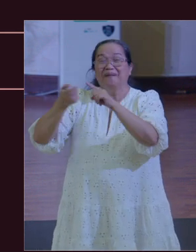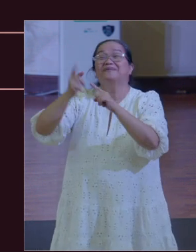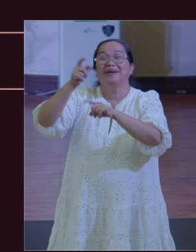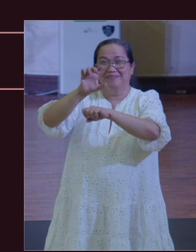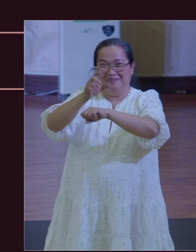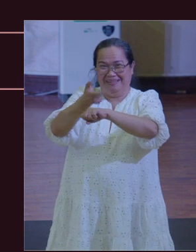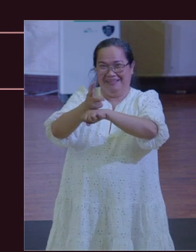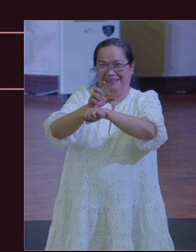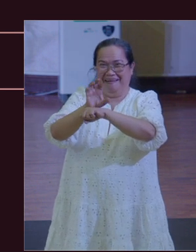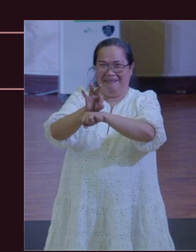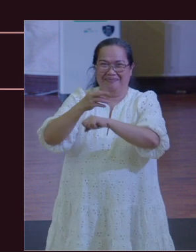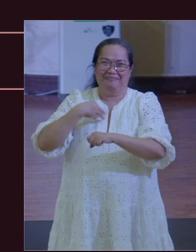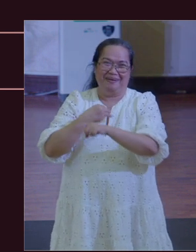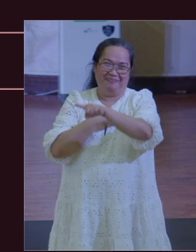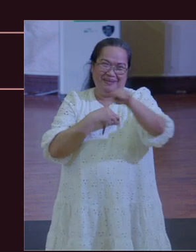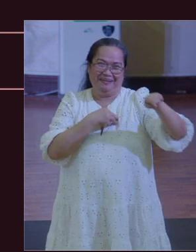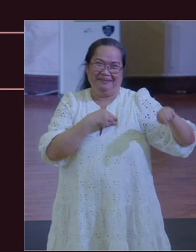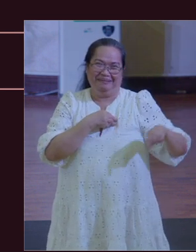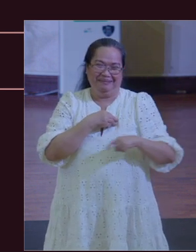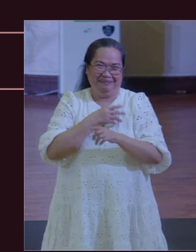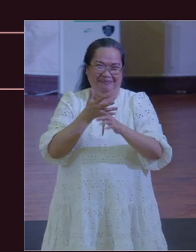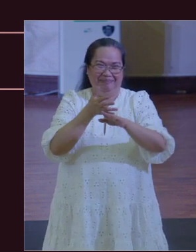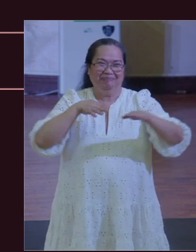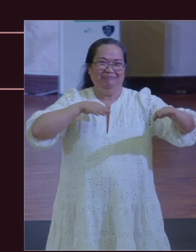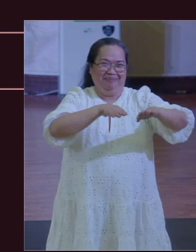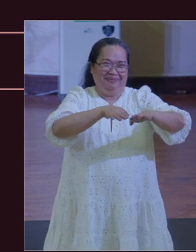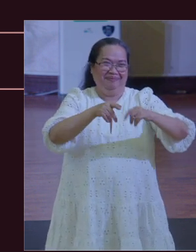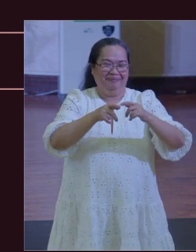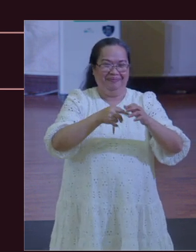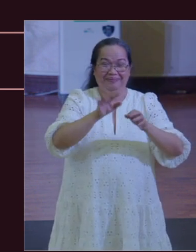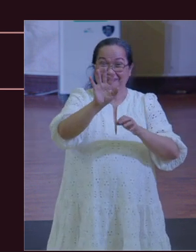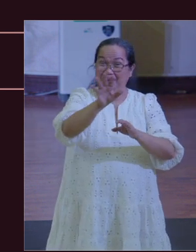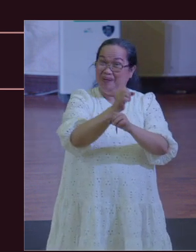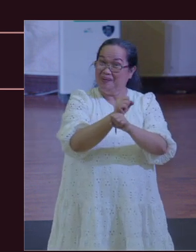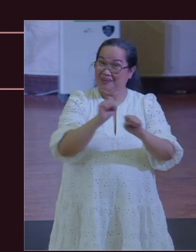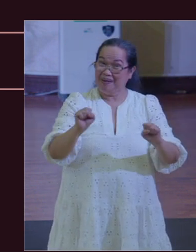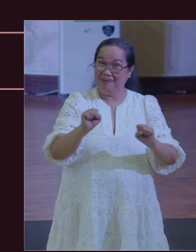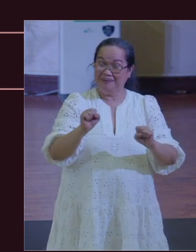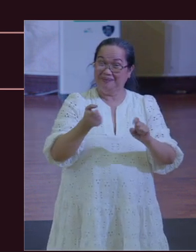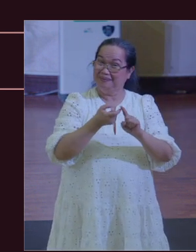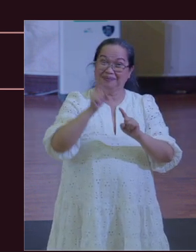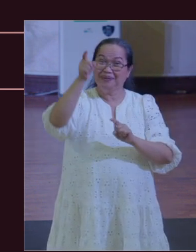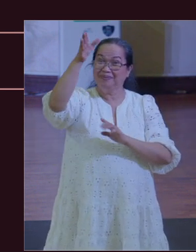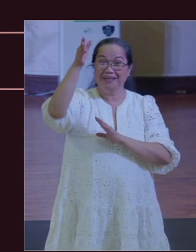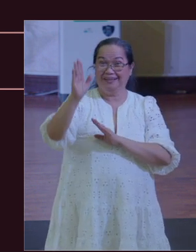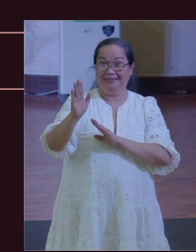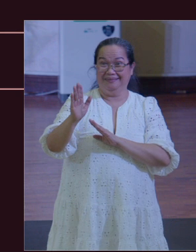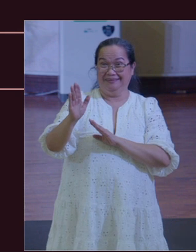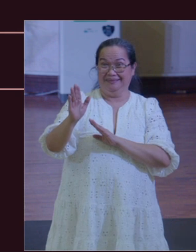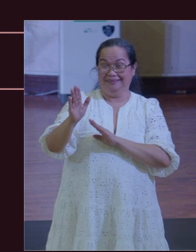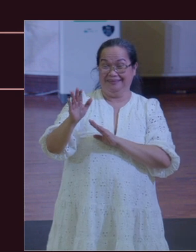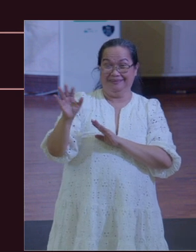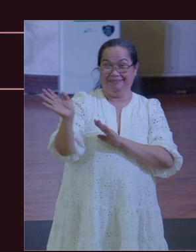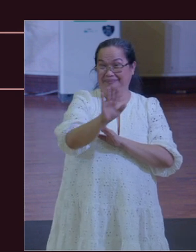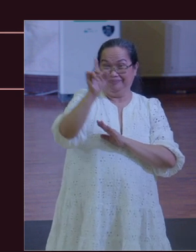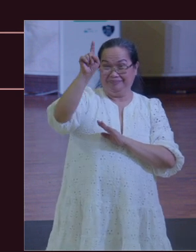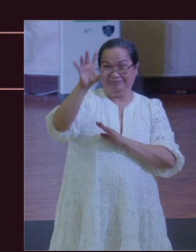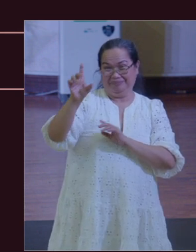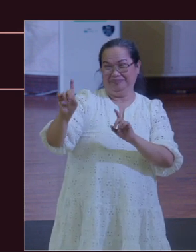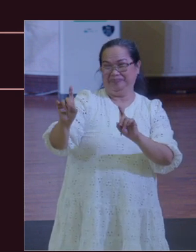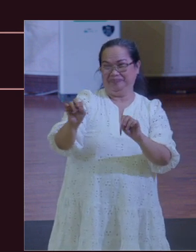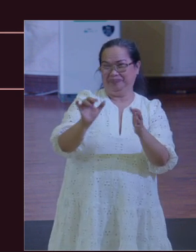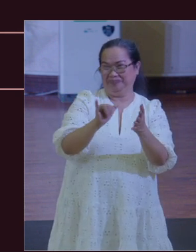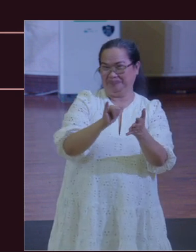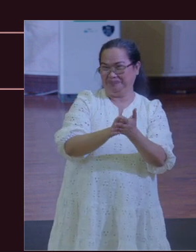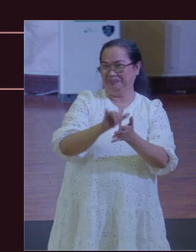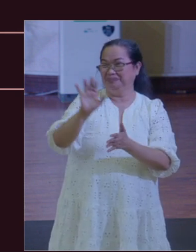Justification, entirely God's work. Yung kaligtasan mo, gawa yan ng Diyos. Gawa yan ng Diyos.